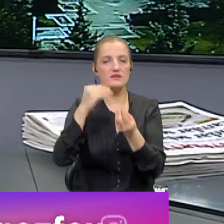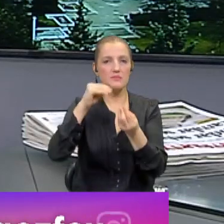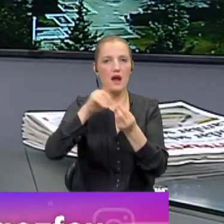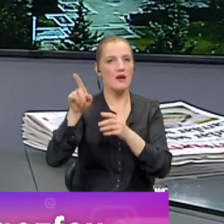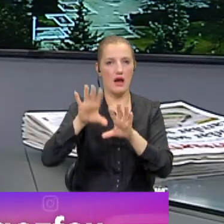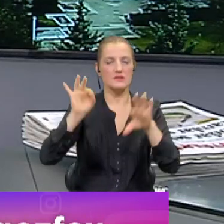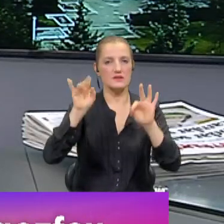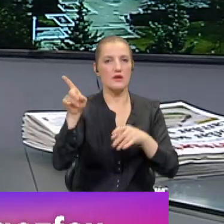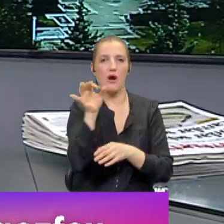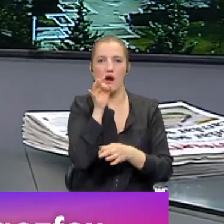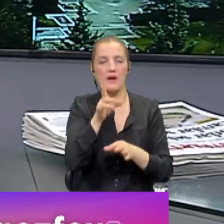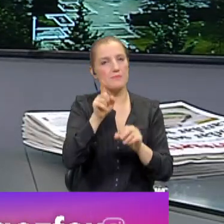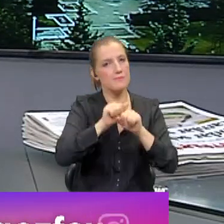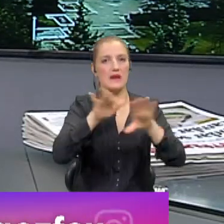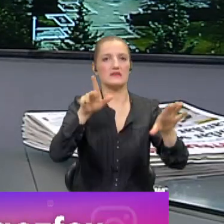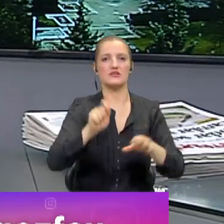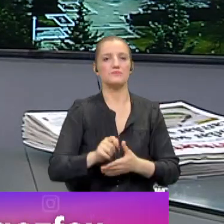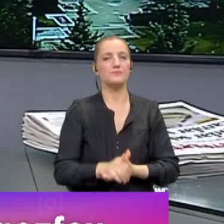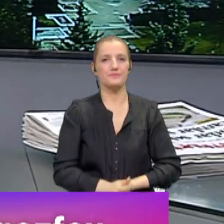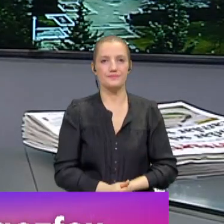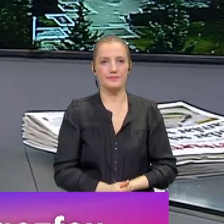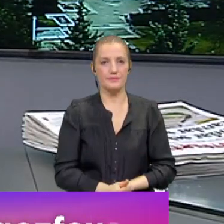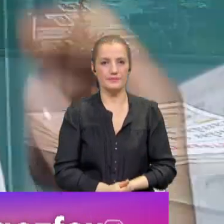benim hazır ya bir paylaşalım